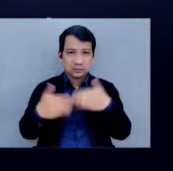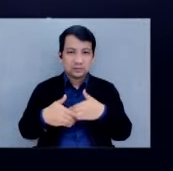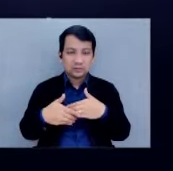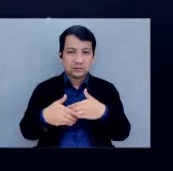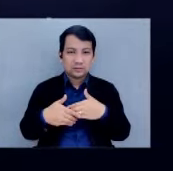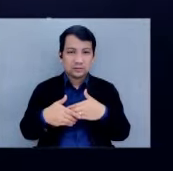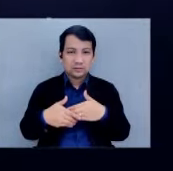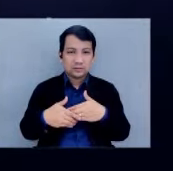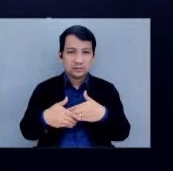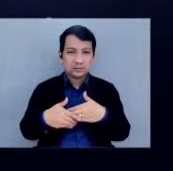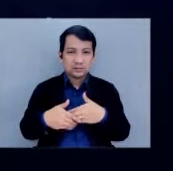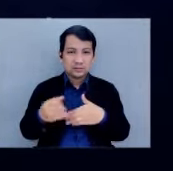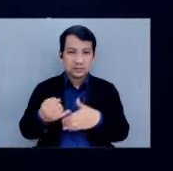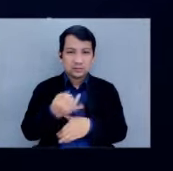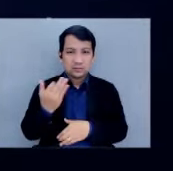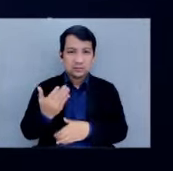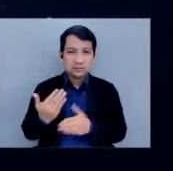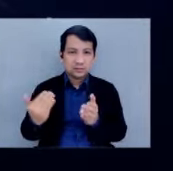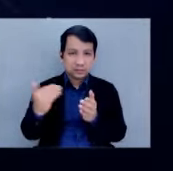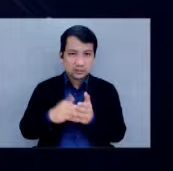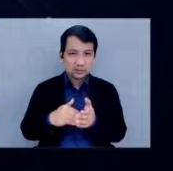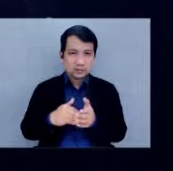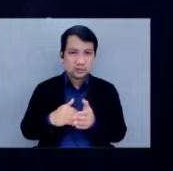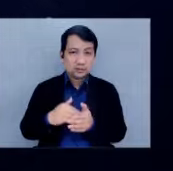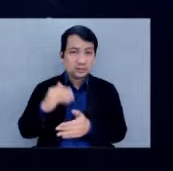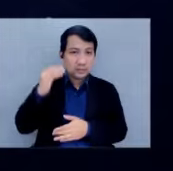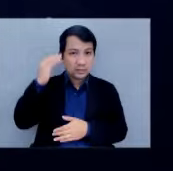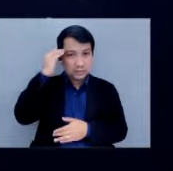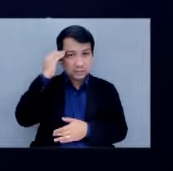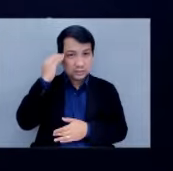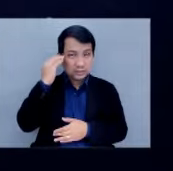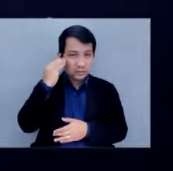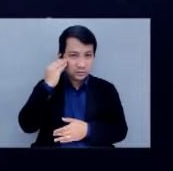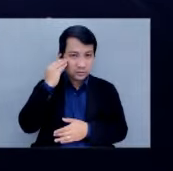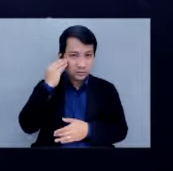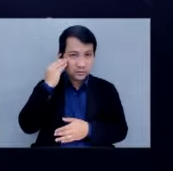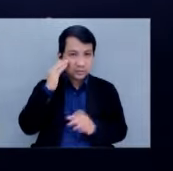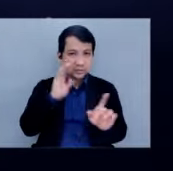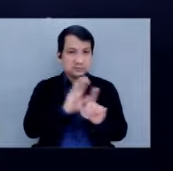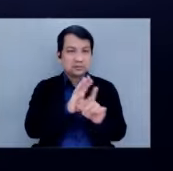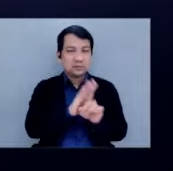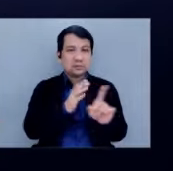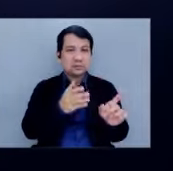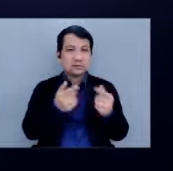nakailang beses para umulit ang K-pop idol. Pinusuan naman yan ng fans.